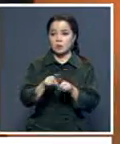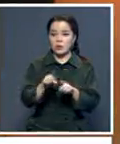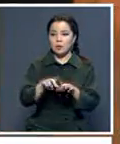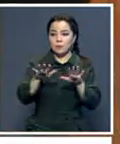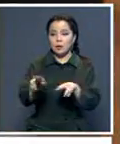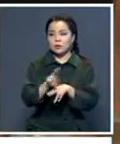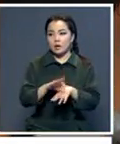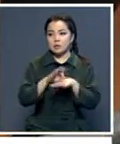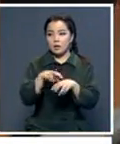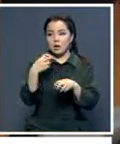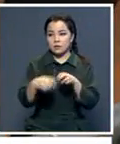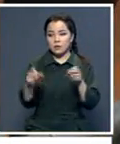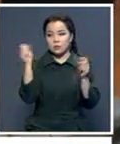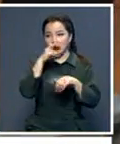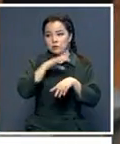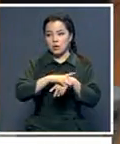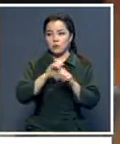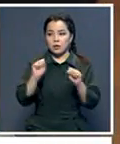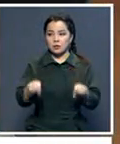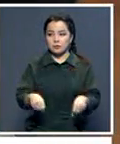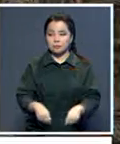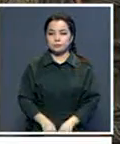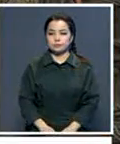жерді бірден табуға болады.